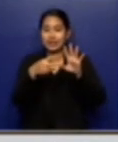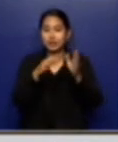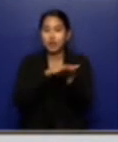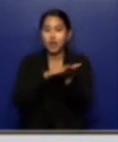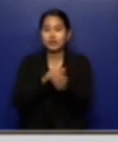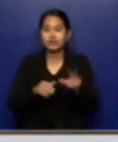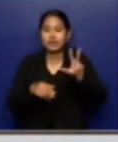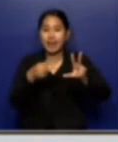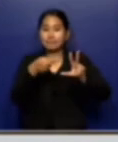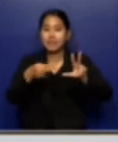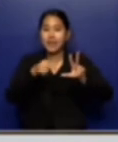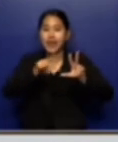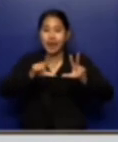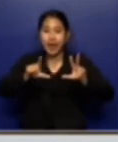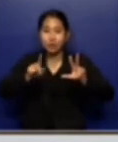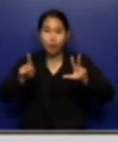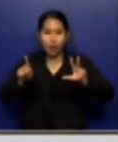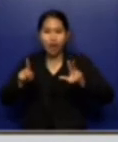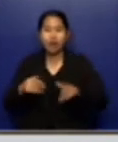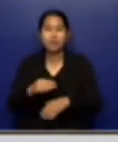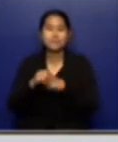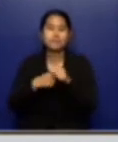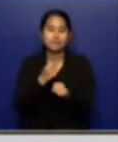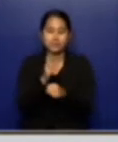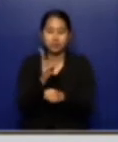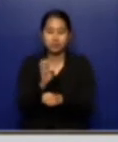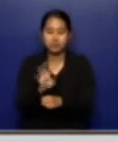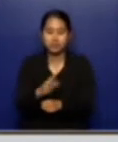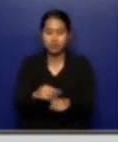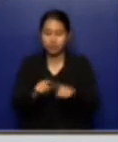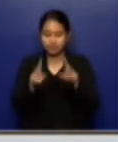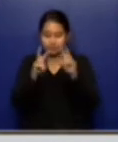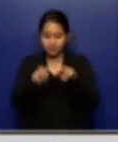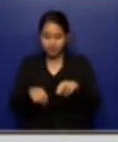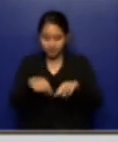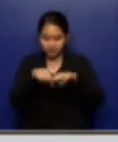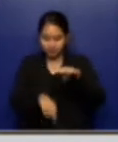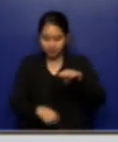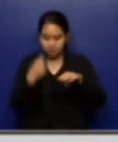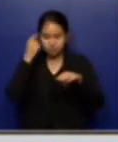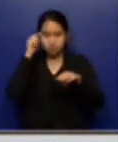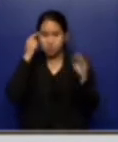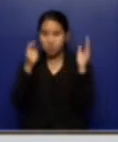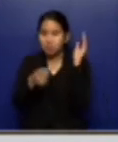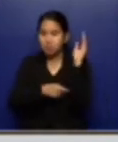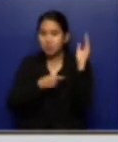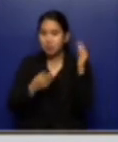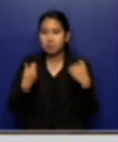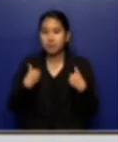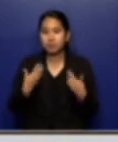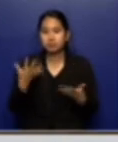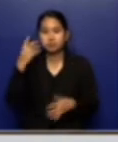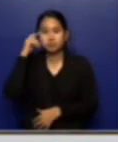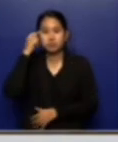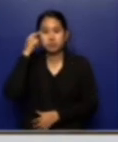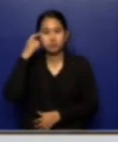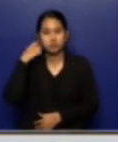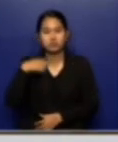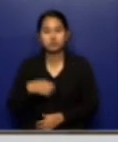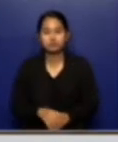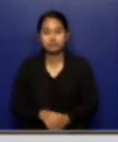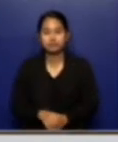ในปี64แต่ในรายละเอียดผมก็ยังไม่ทราบแล้วครับว่าจะมีภาระแอดฟันมาอีกหรือเปล่าเดี๋ยวก็